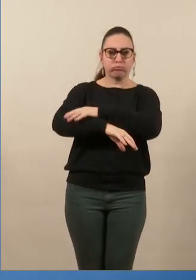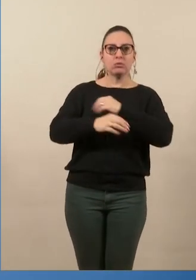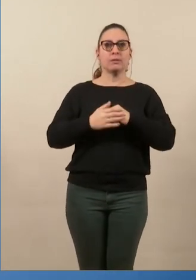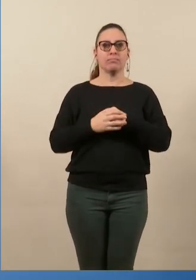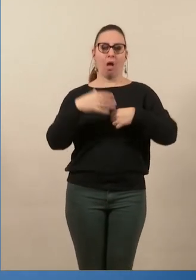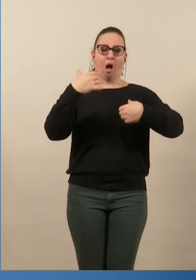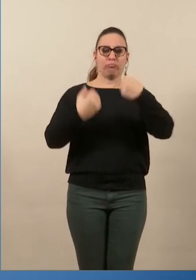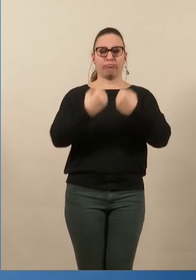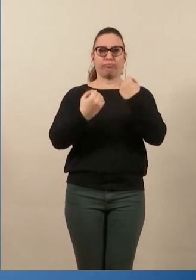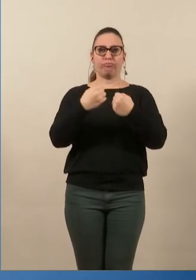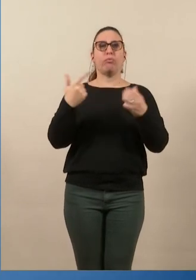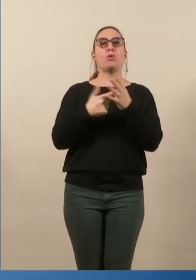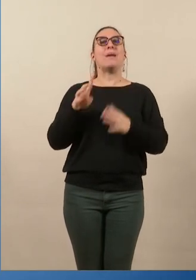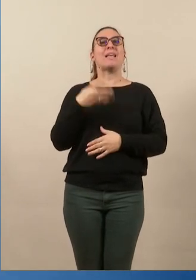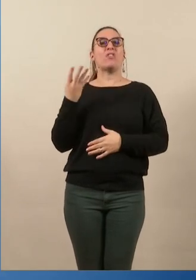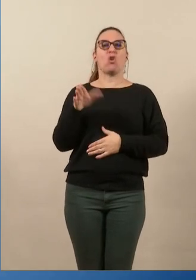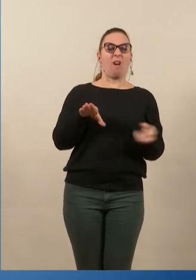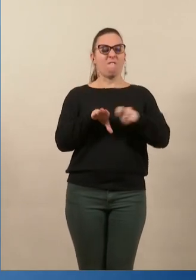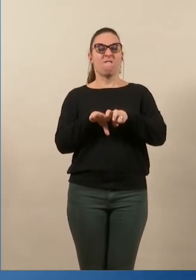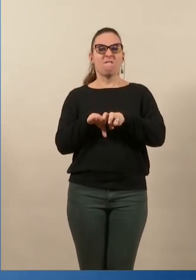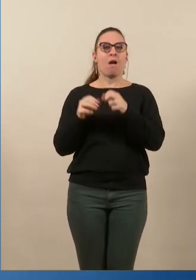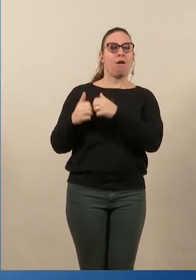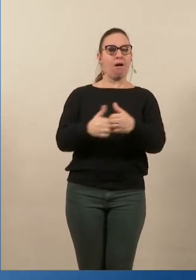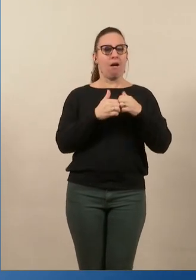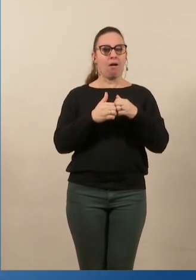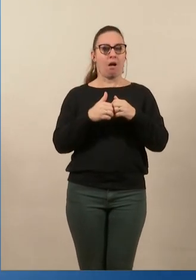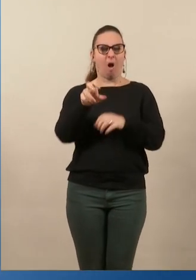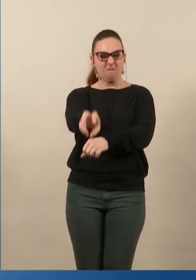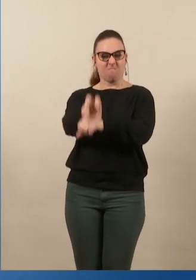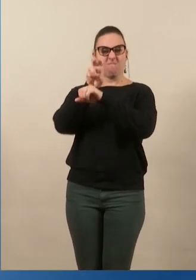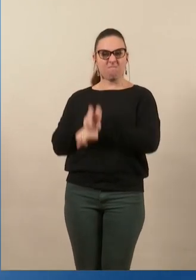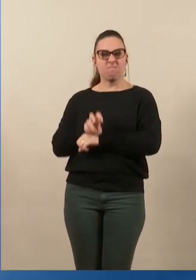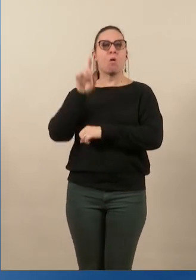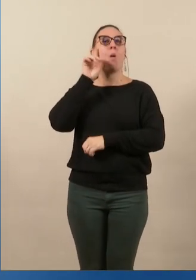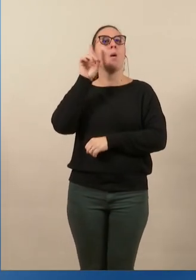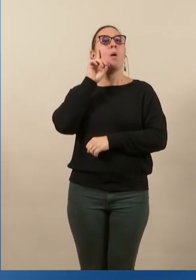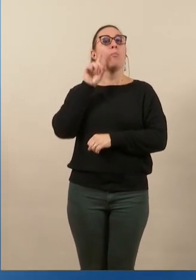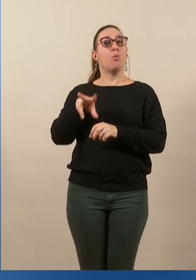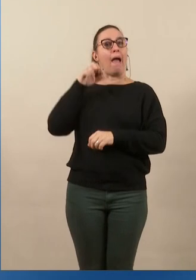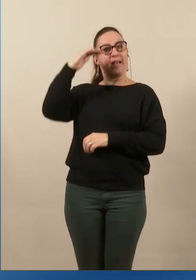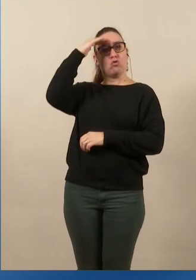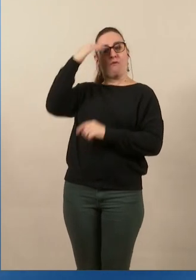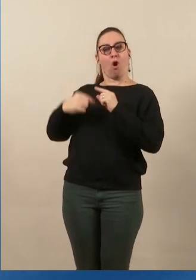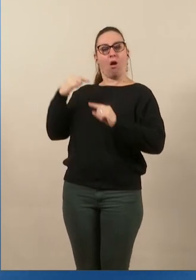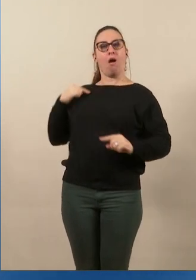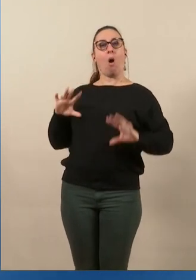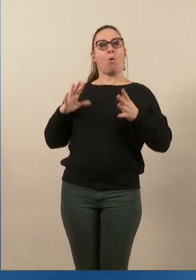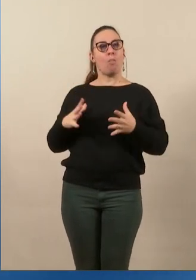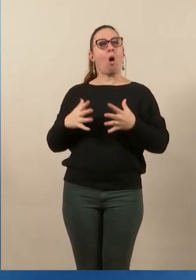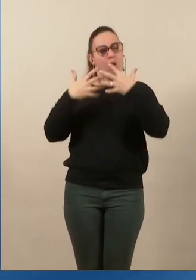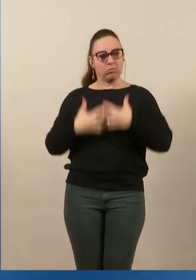pris le volant en 2014 il a immédiatement contracté un gros emprunt pour solder la conduite de son prédécesseur et pouvoir